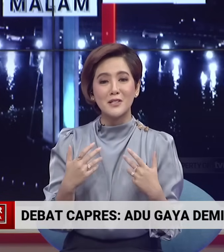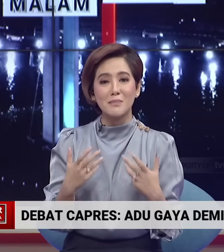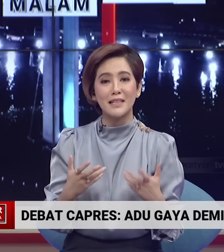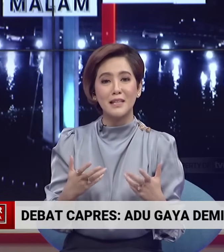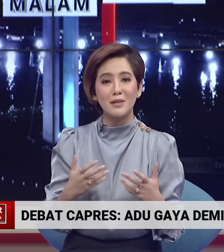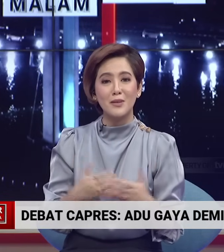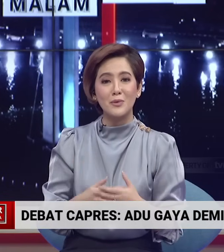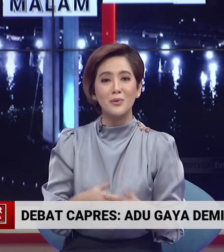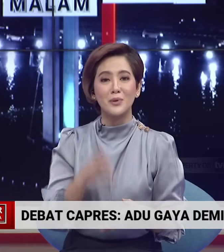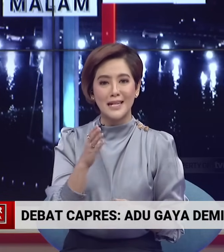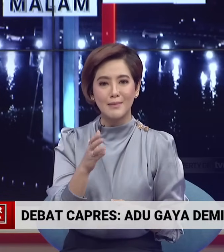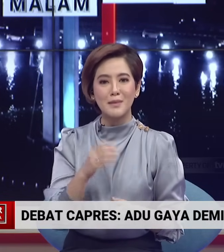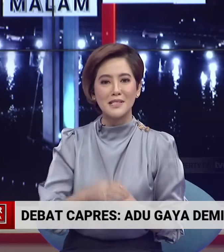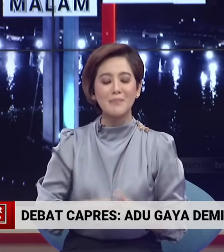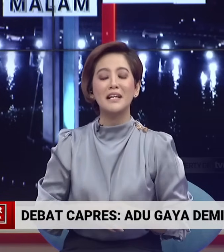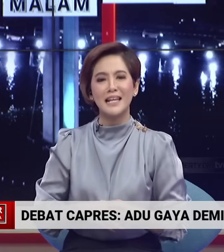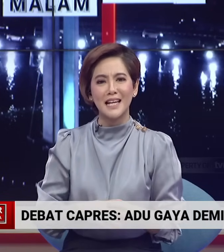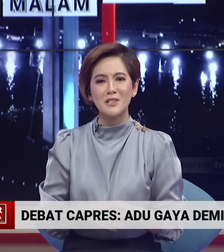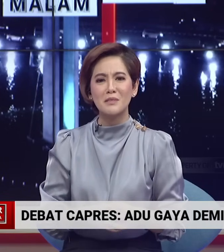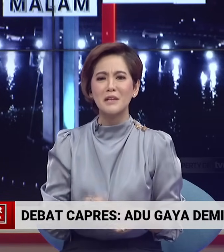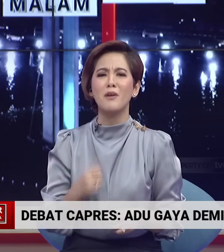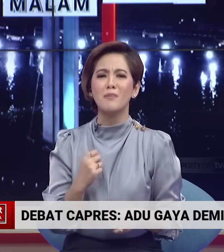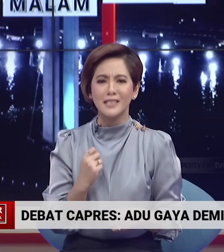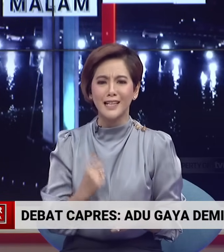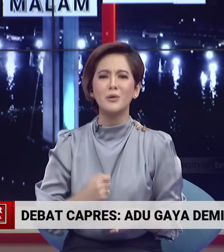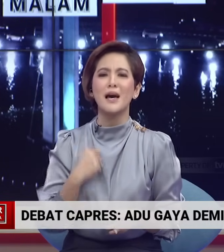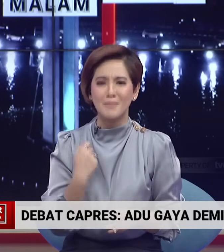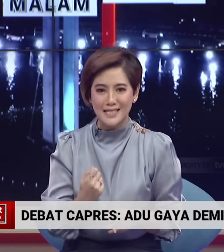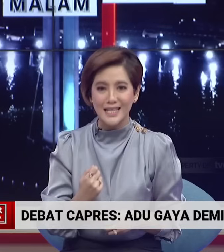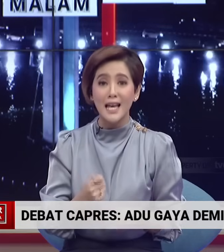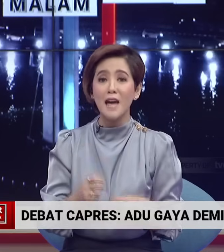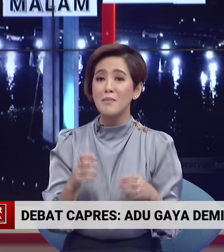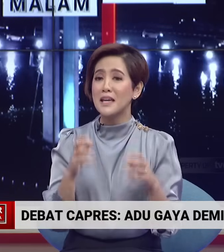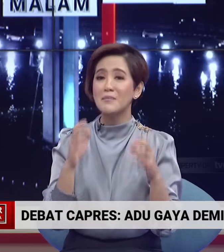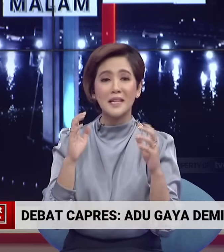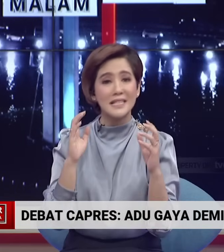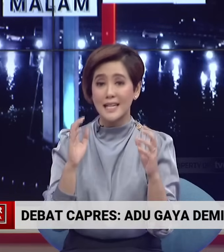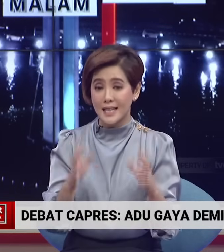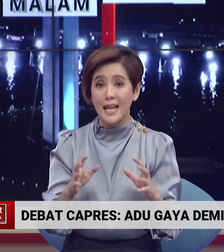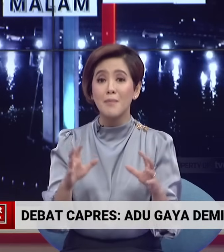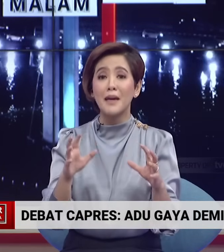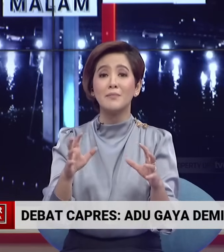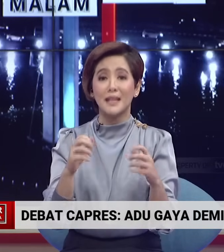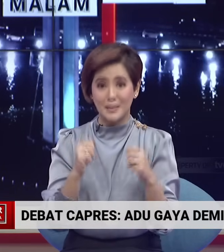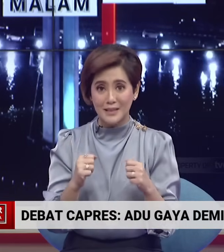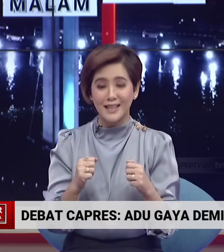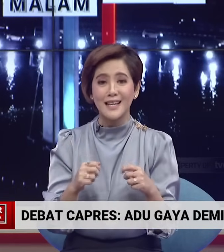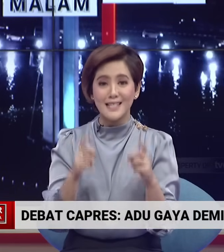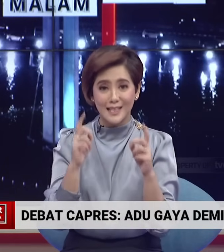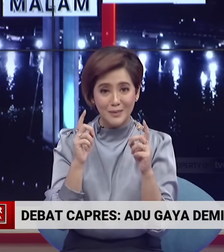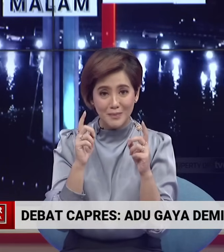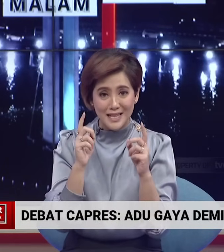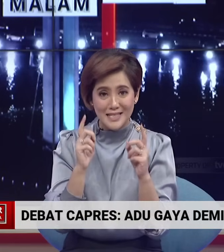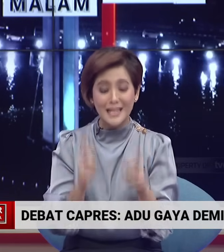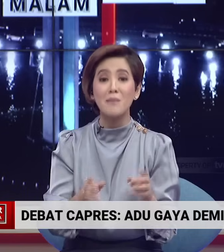berikan kesempatan terlebih dahulu untuk Anda pemirsa mendengarkan sebenarnya mau masyarakat itu apa sih? Apa yang ingin mereka dengarkan? Apa yang ingin mereka dapatkan